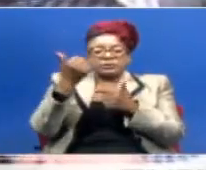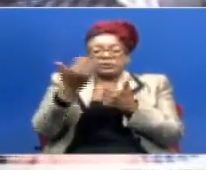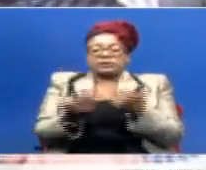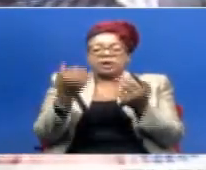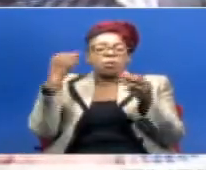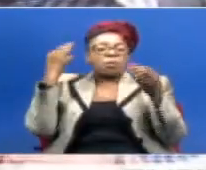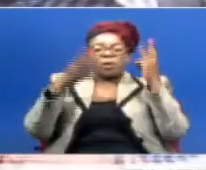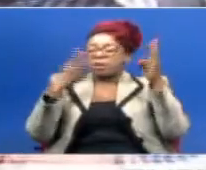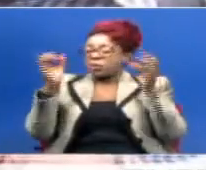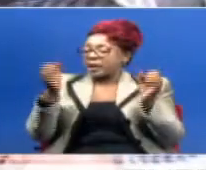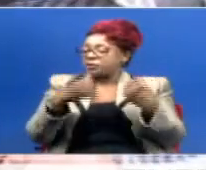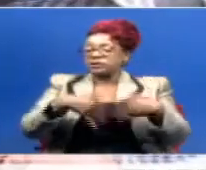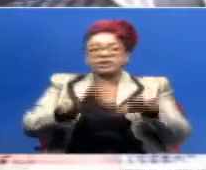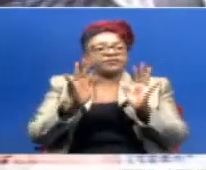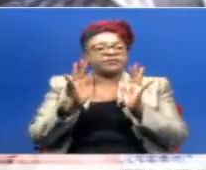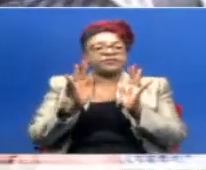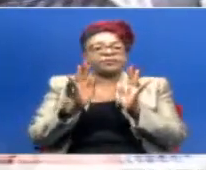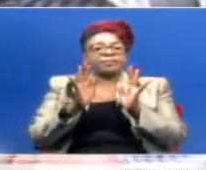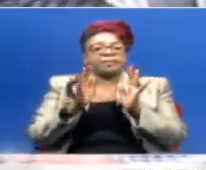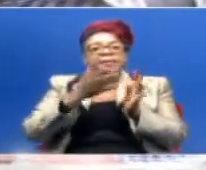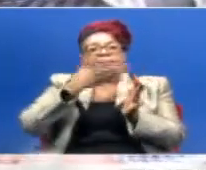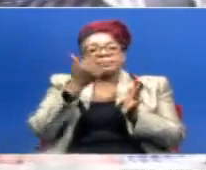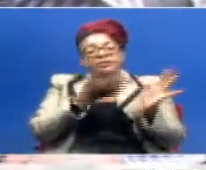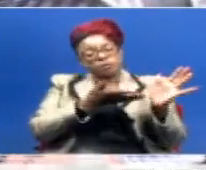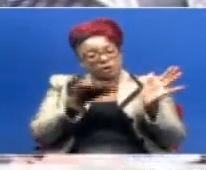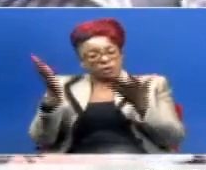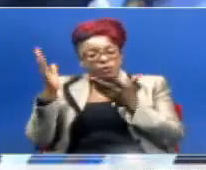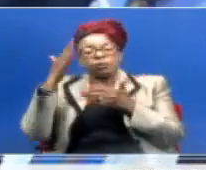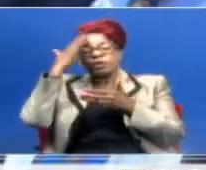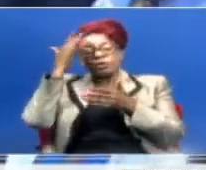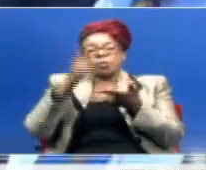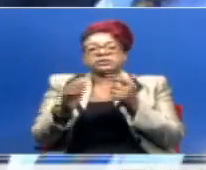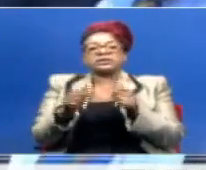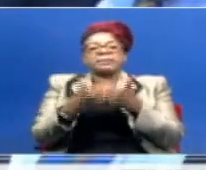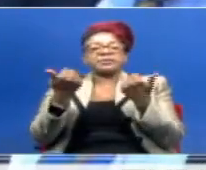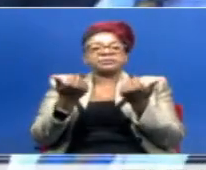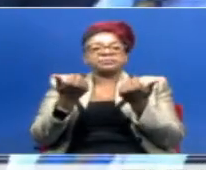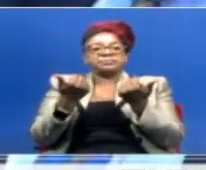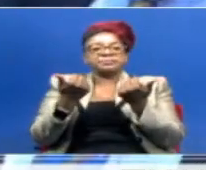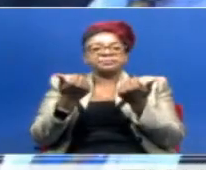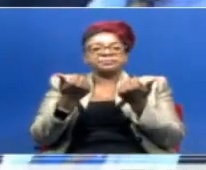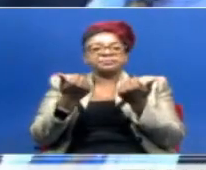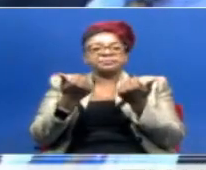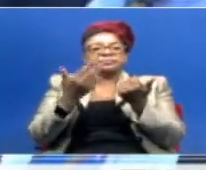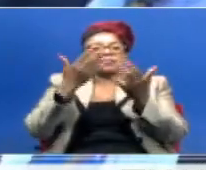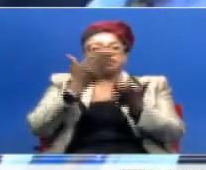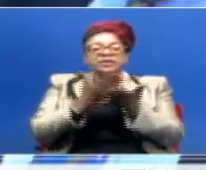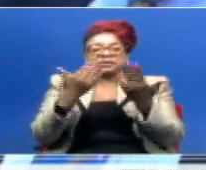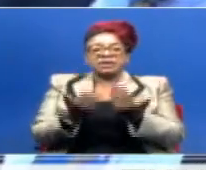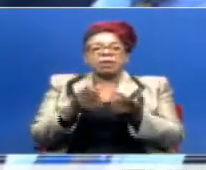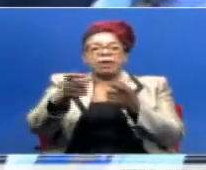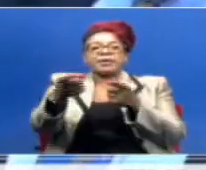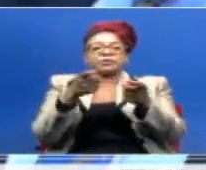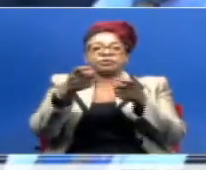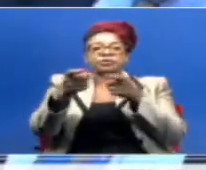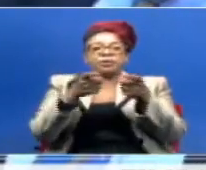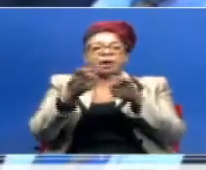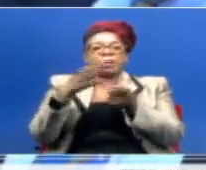hatuwezi kuwaacha nyuma. Afadhali tuende nao tujue what's going on. So far things are under control, and I want to urge the